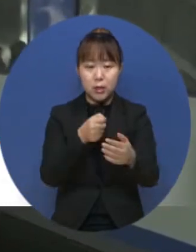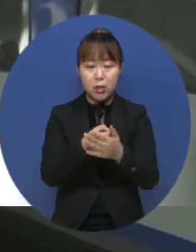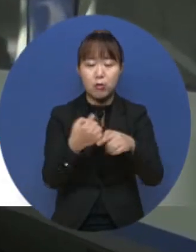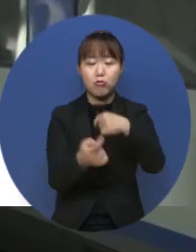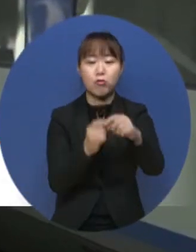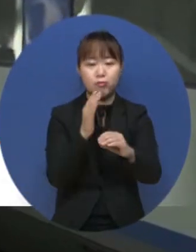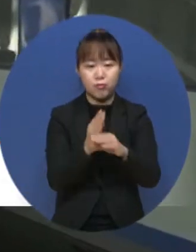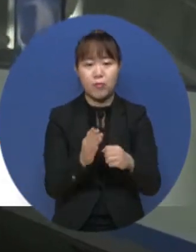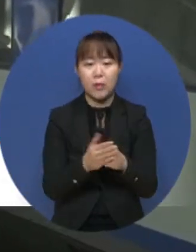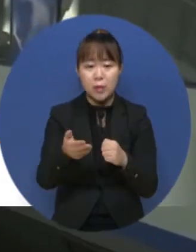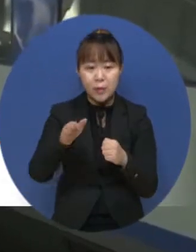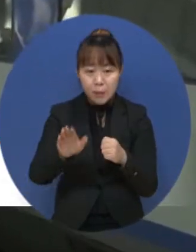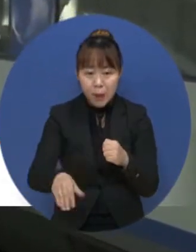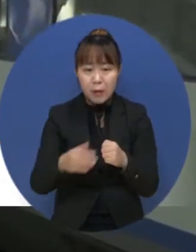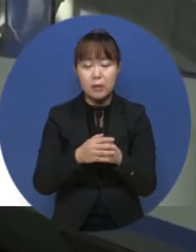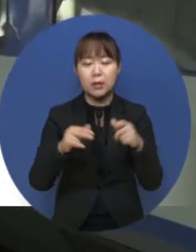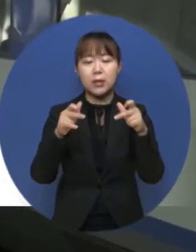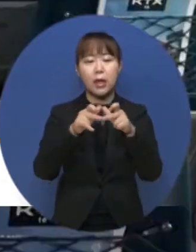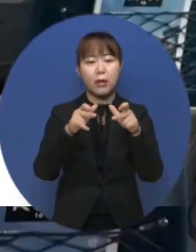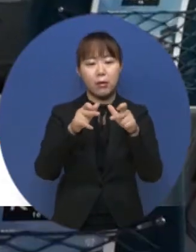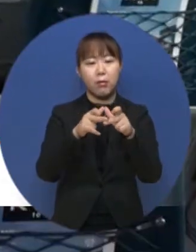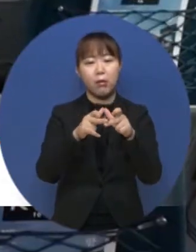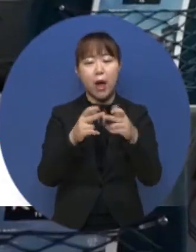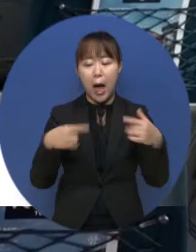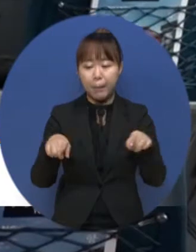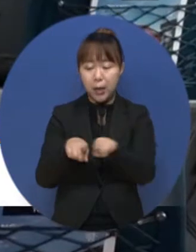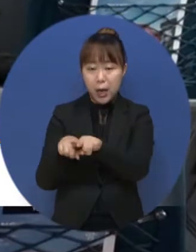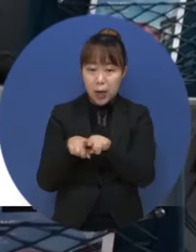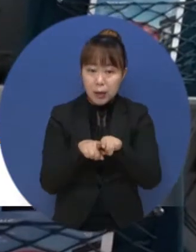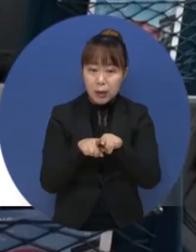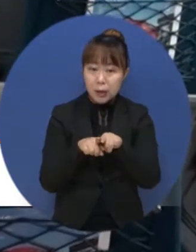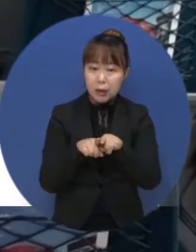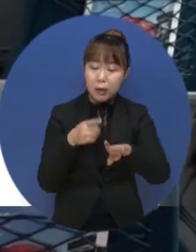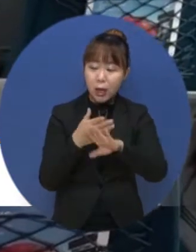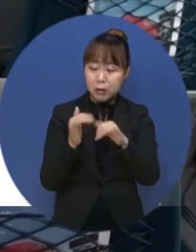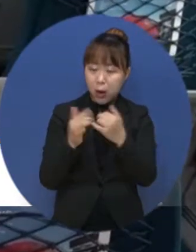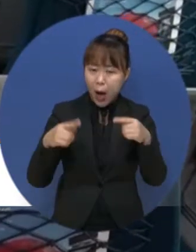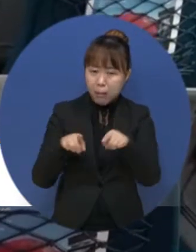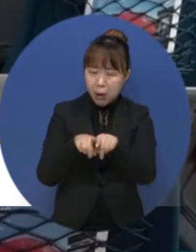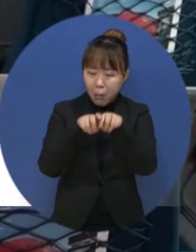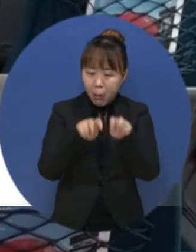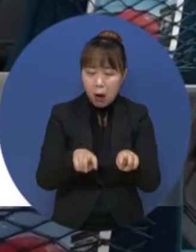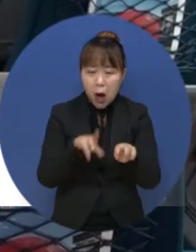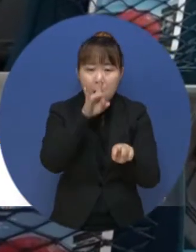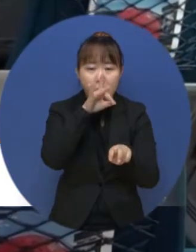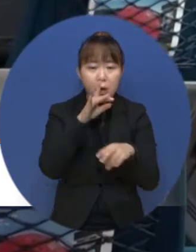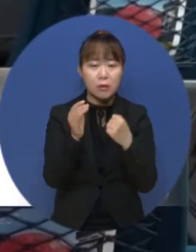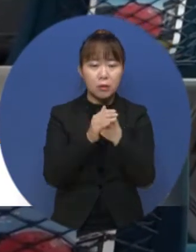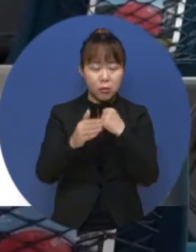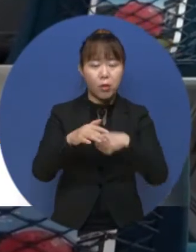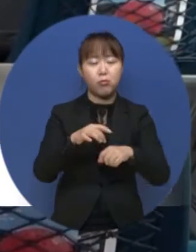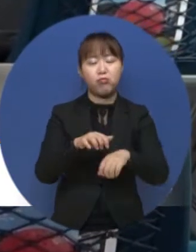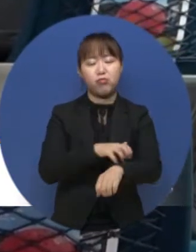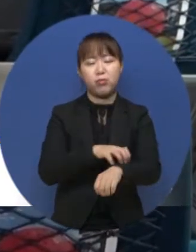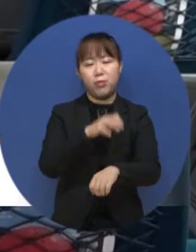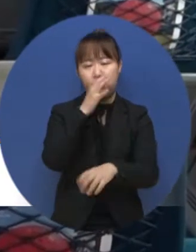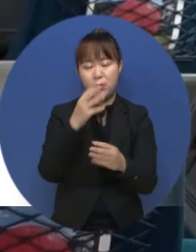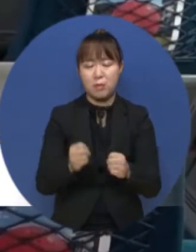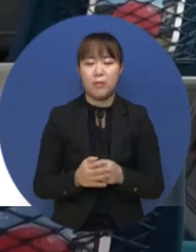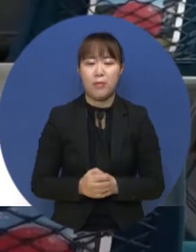있습니다. 하지만 장애인들은 동반 1인과 함께 앉지 못하는 경우가 많아 불편을 겪고